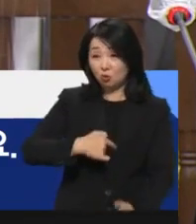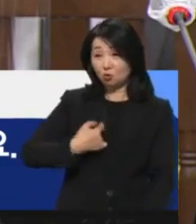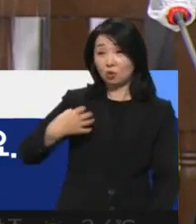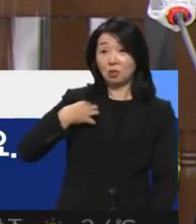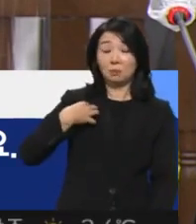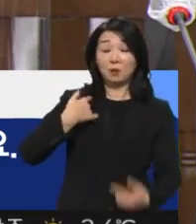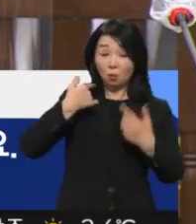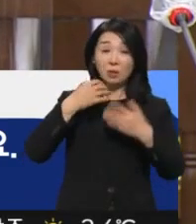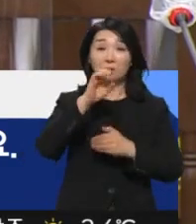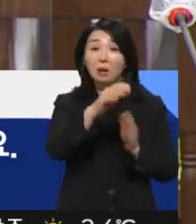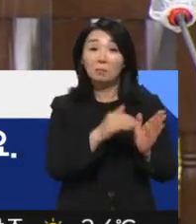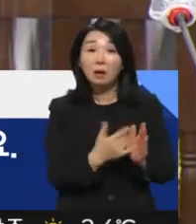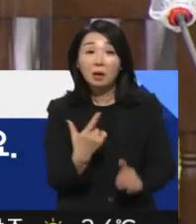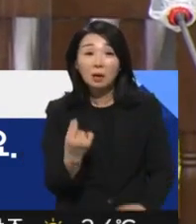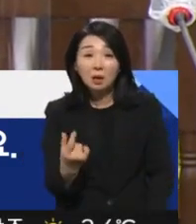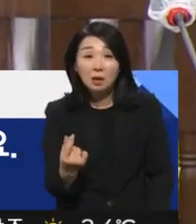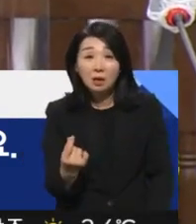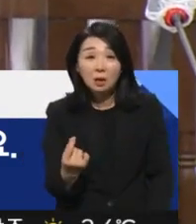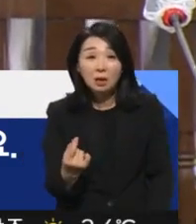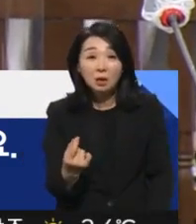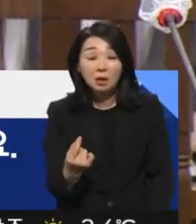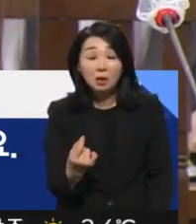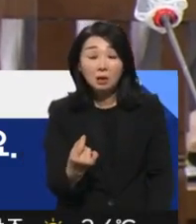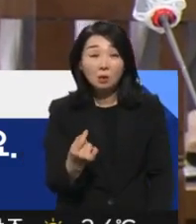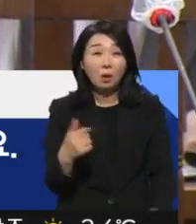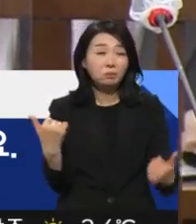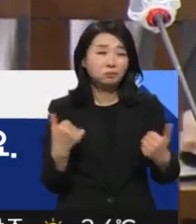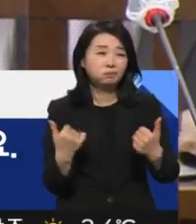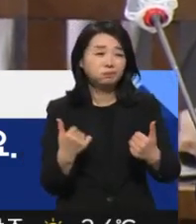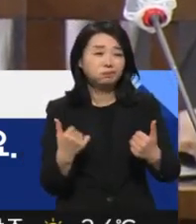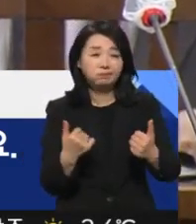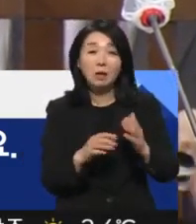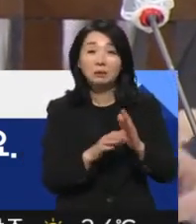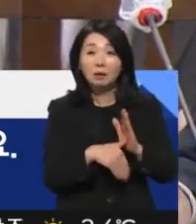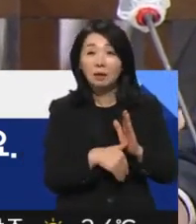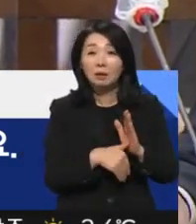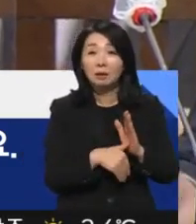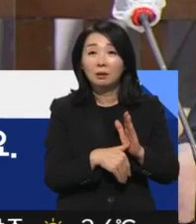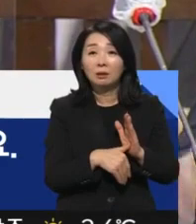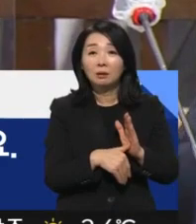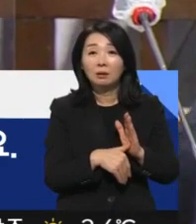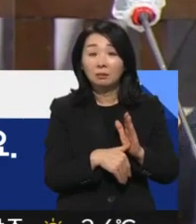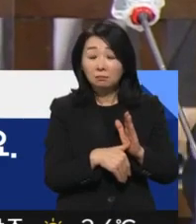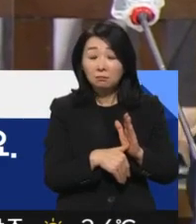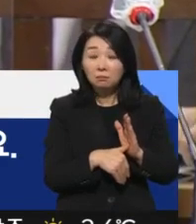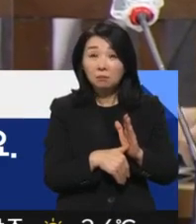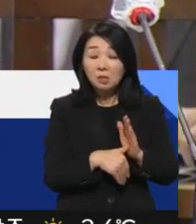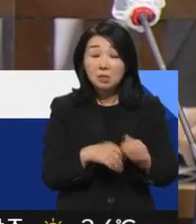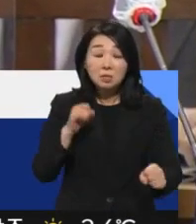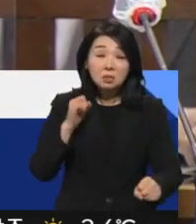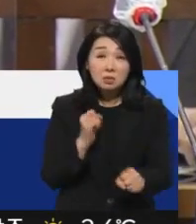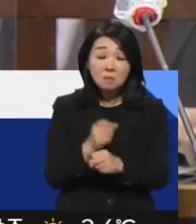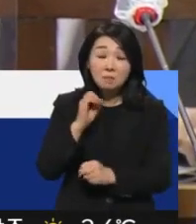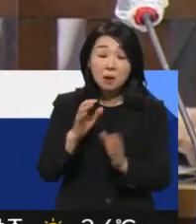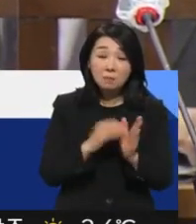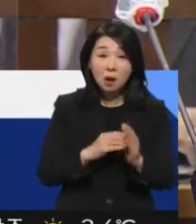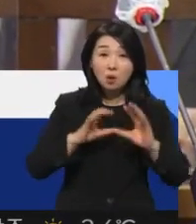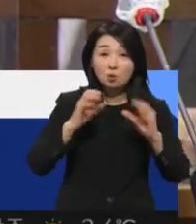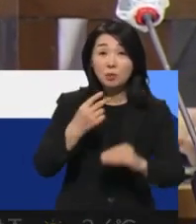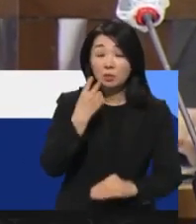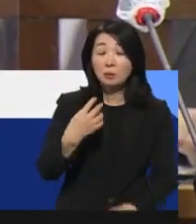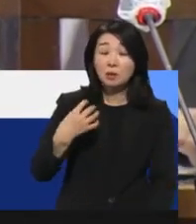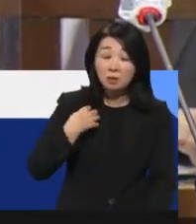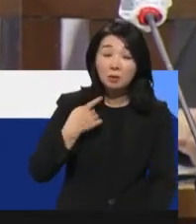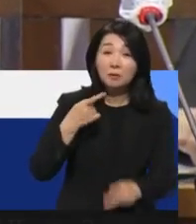분명히 하셨고요. 그러니까 여러 뭐 회의 석상이라든가 이런 걸 통해서 알겠습니다. 국민의 생명과 안전을 책임지는 최종